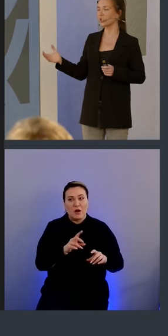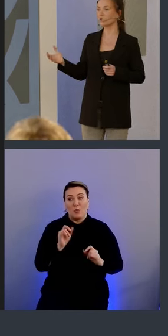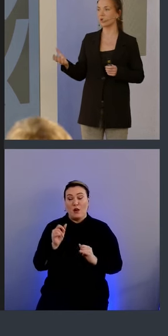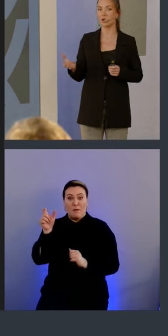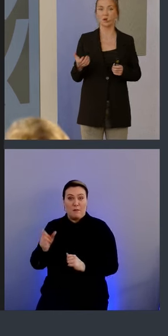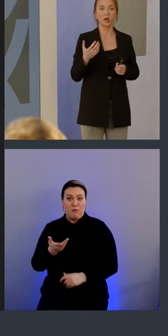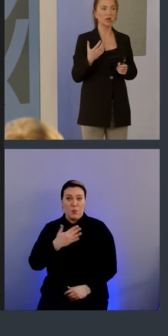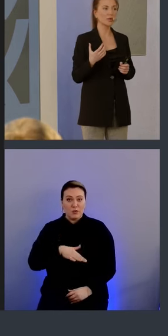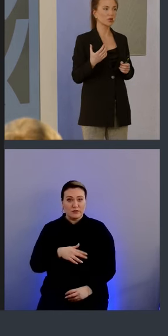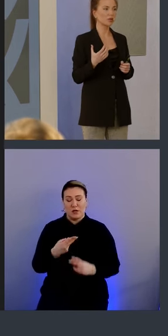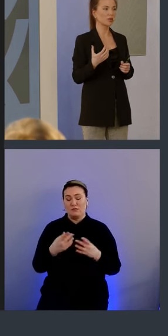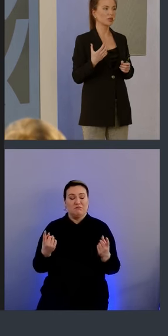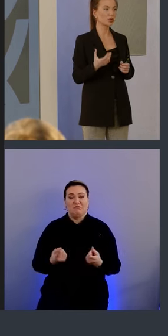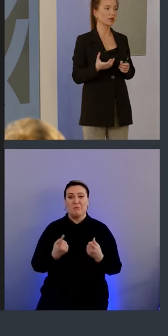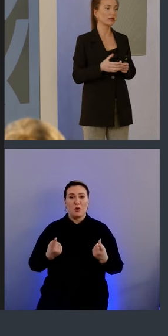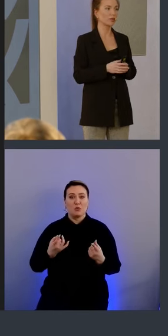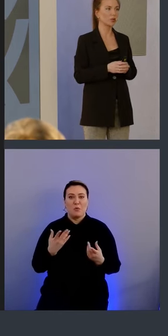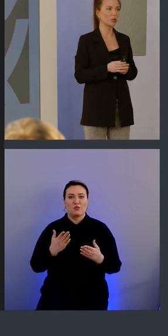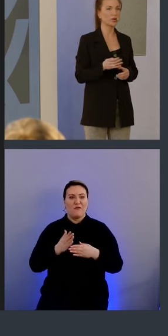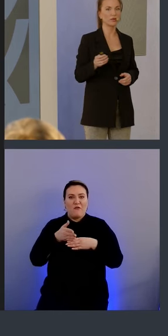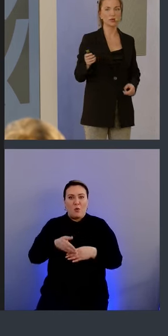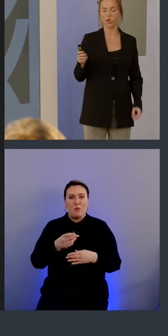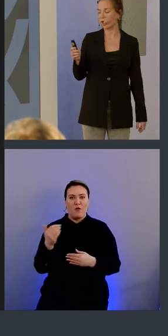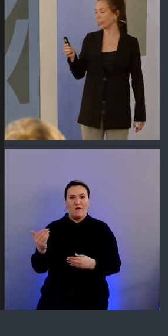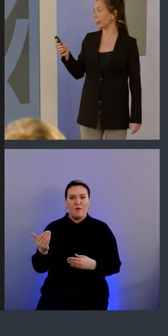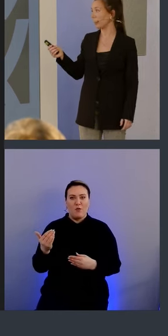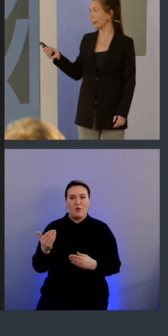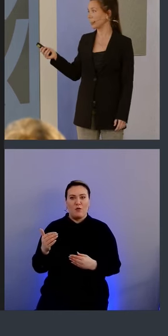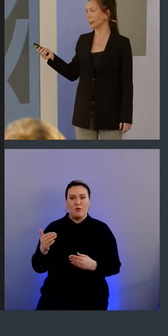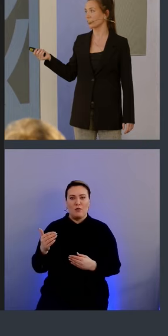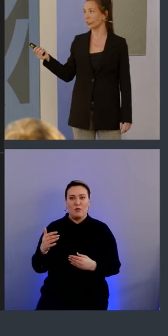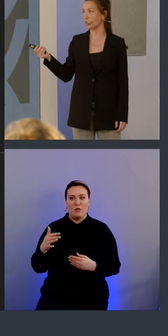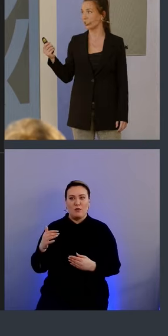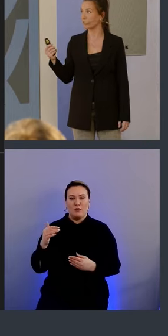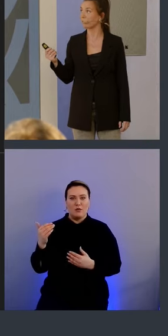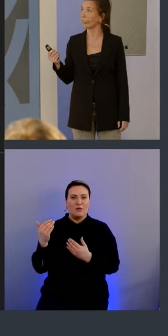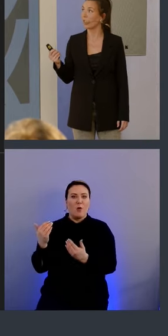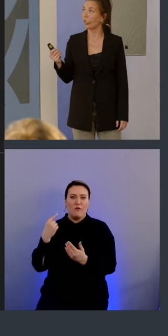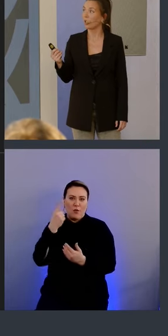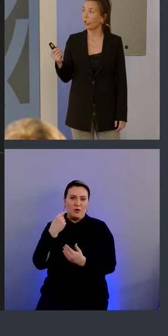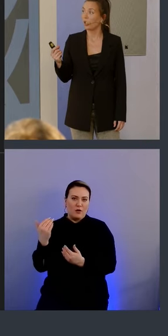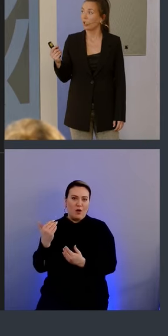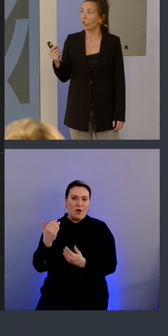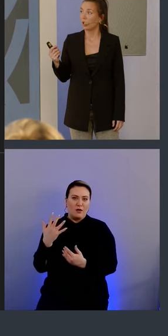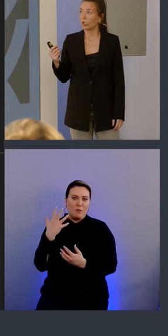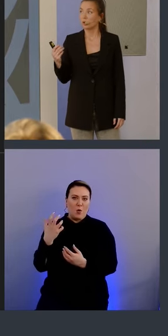для пользователя это, по сути, просто вход по его локальной биометрии на устройстве.